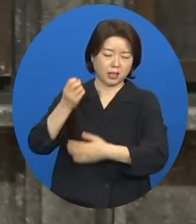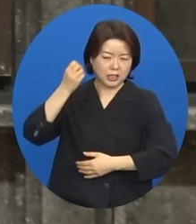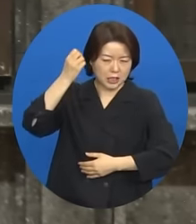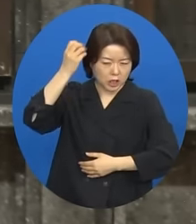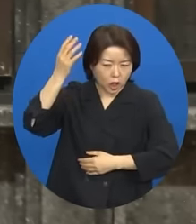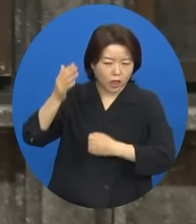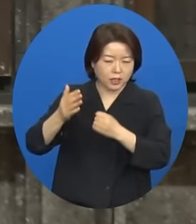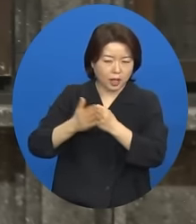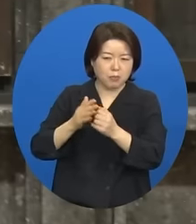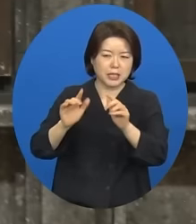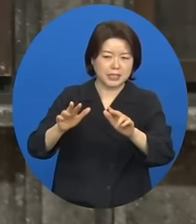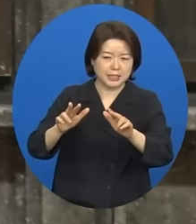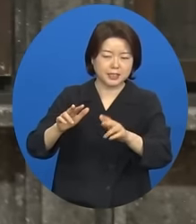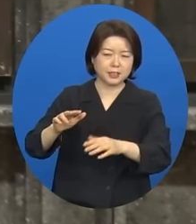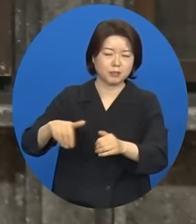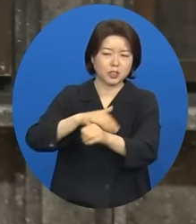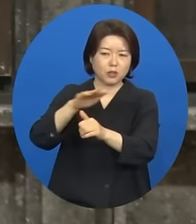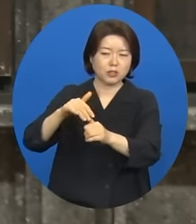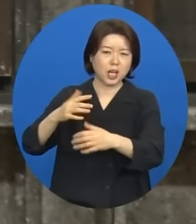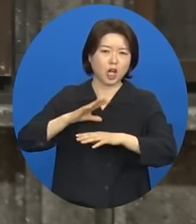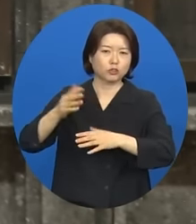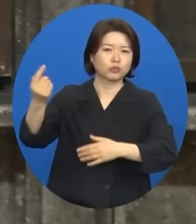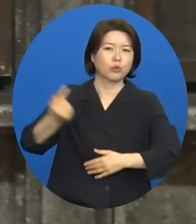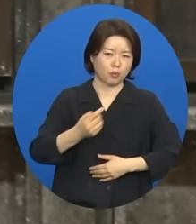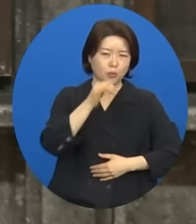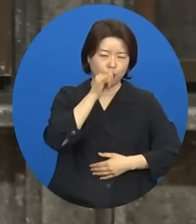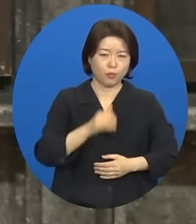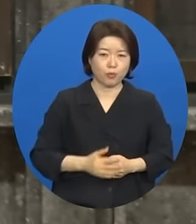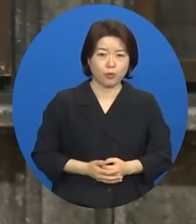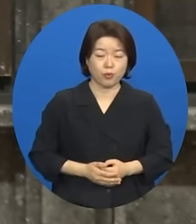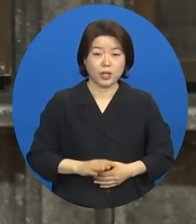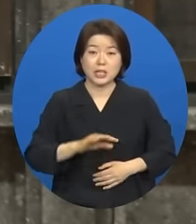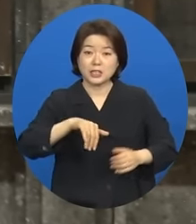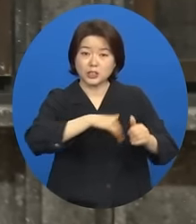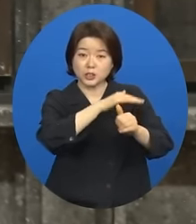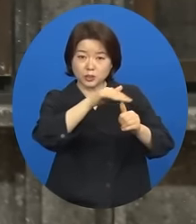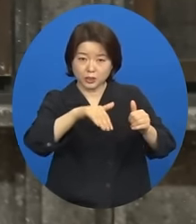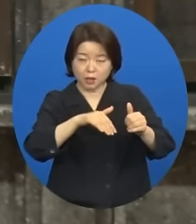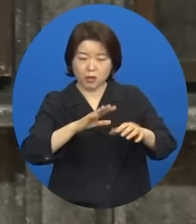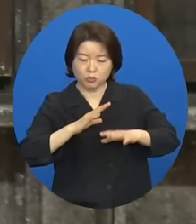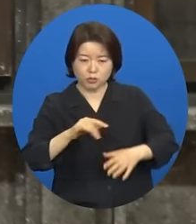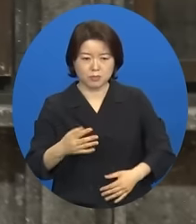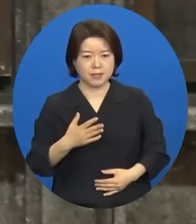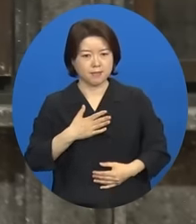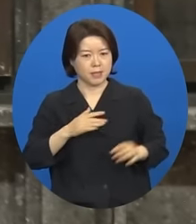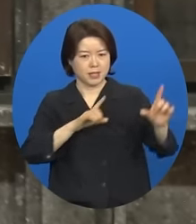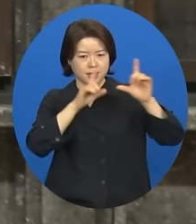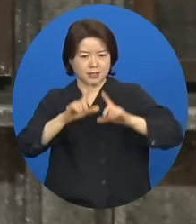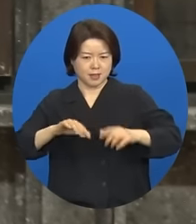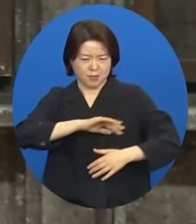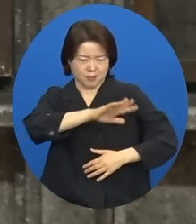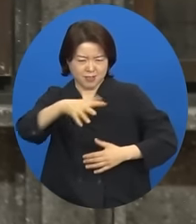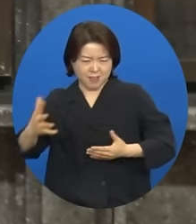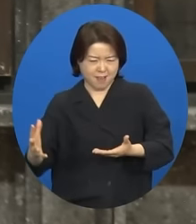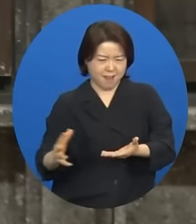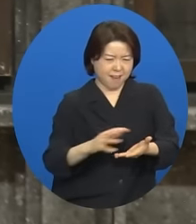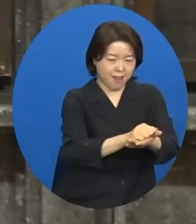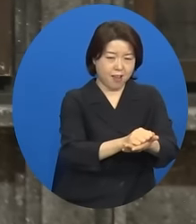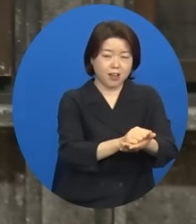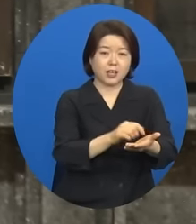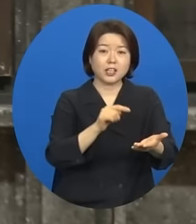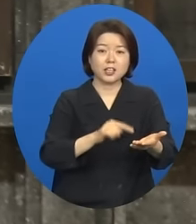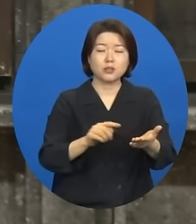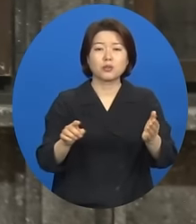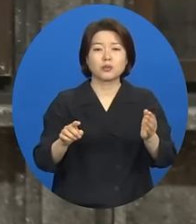것이죠. 우리가 그 두려운 상황이 정말 내 삶을 지배할 거야 라고 믿기 때문에 그